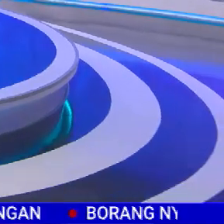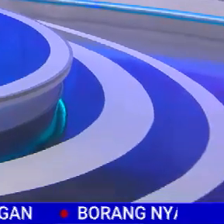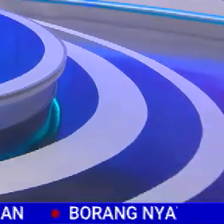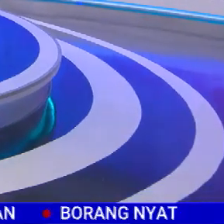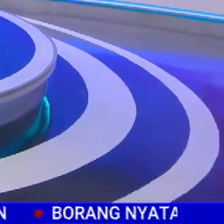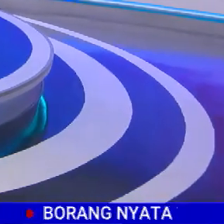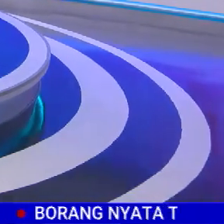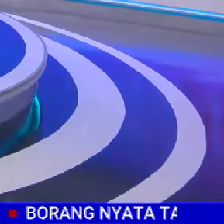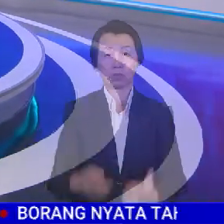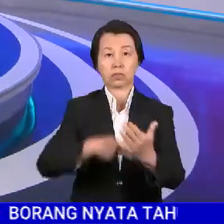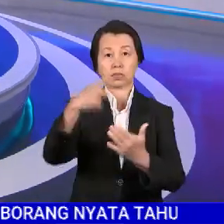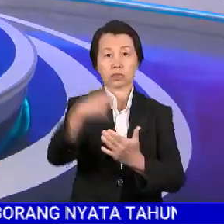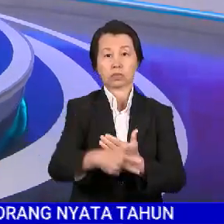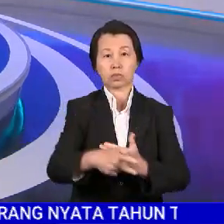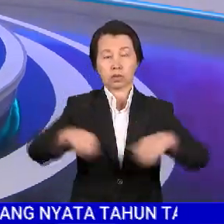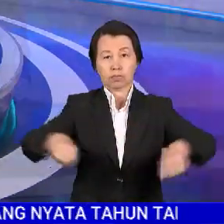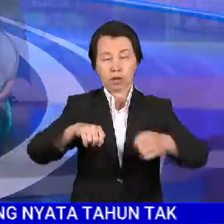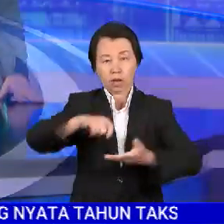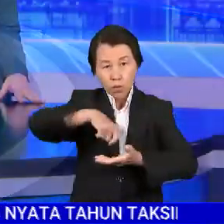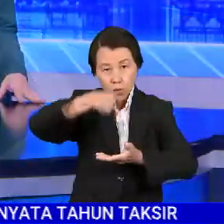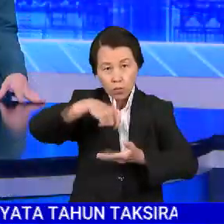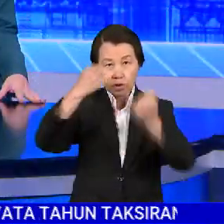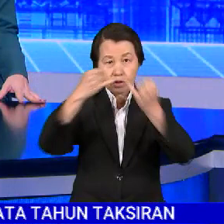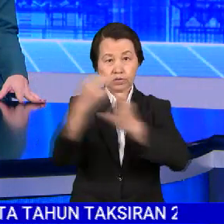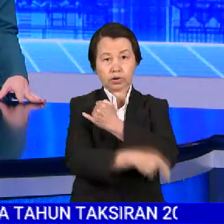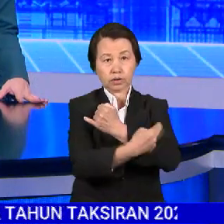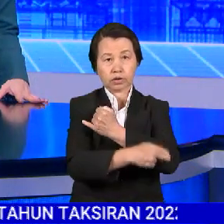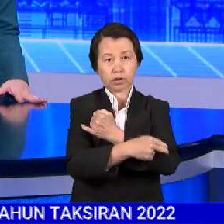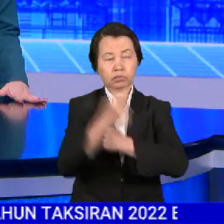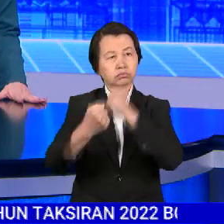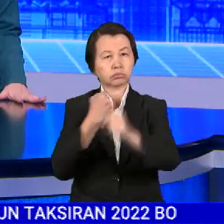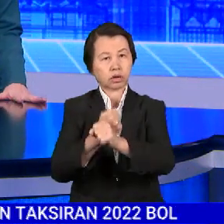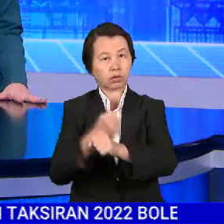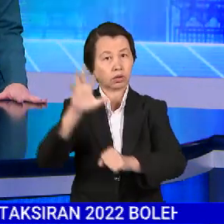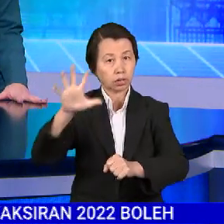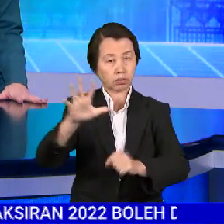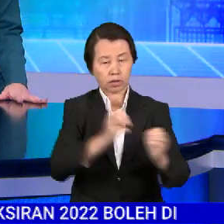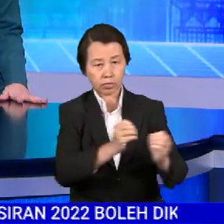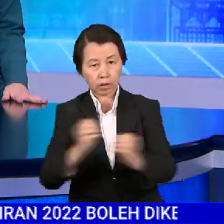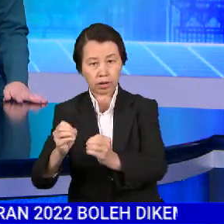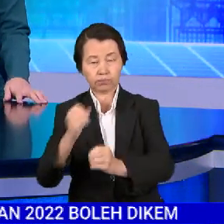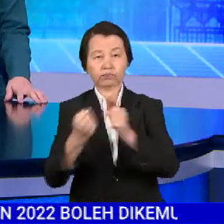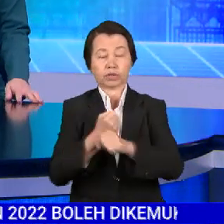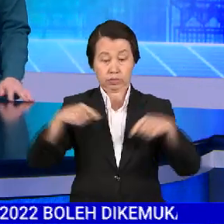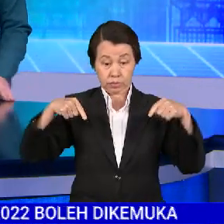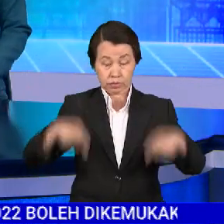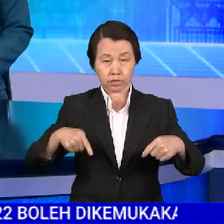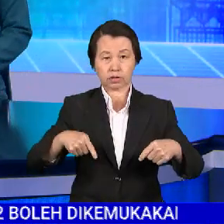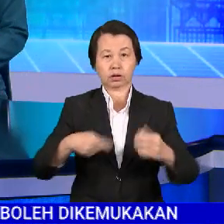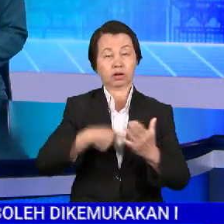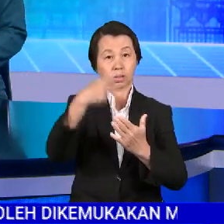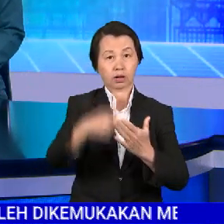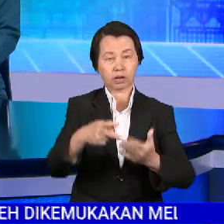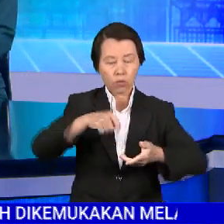Bertemu kembali. Program Masak Bubur Lambuk Istana Negara memasuki tahun kelima penganjurannya. Dan tahun ini acara